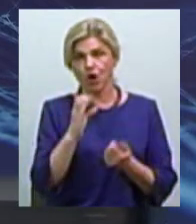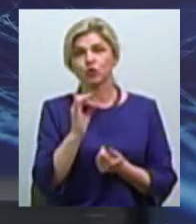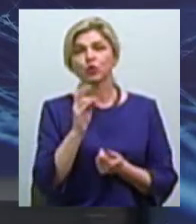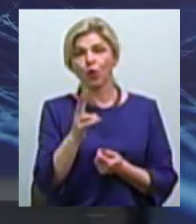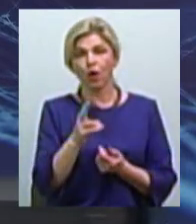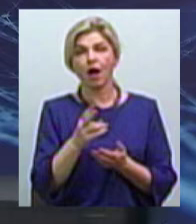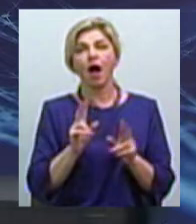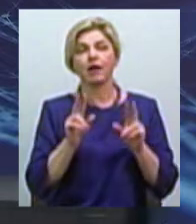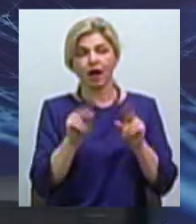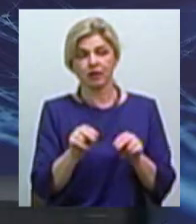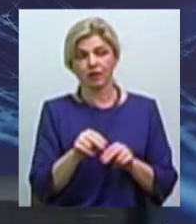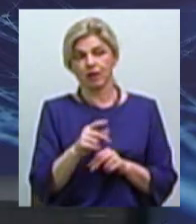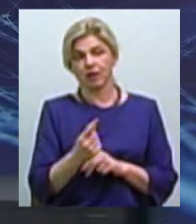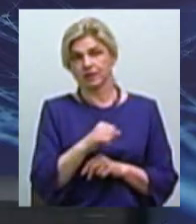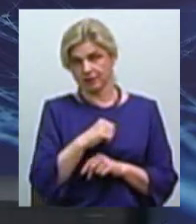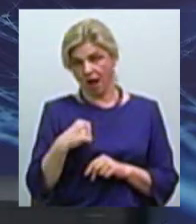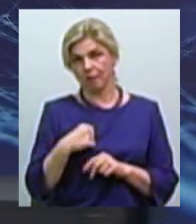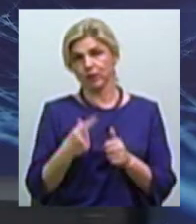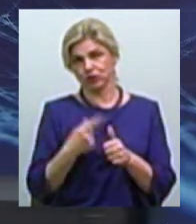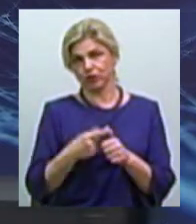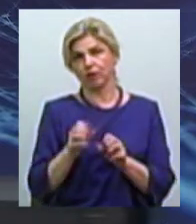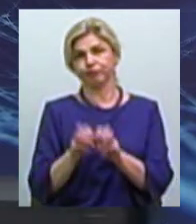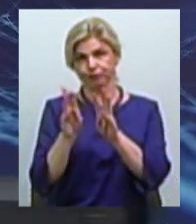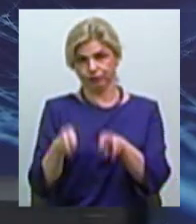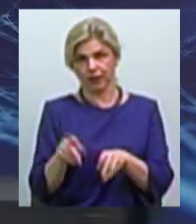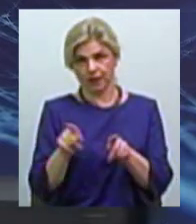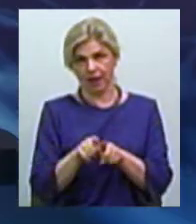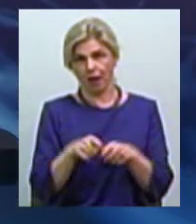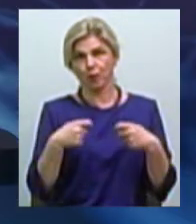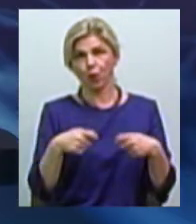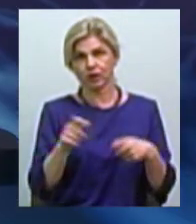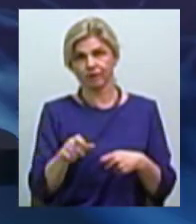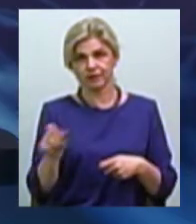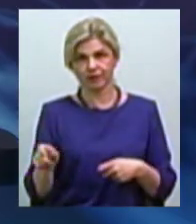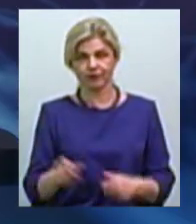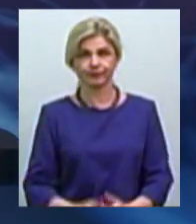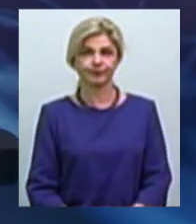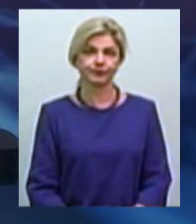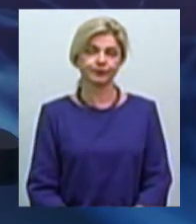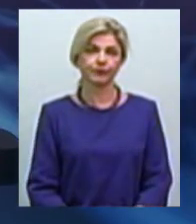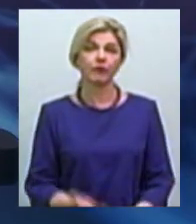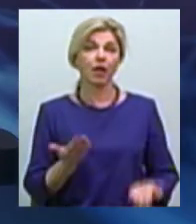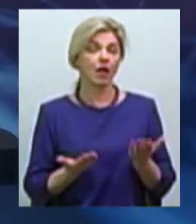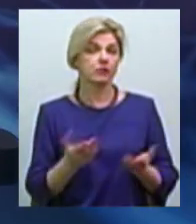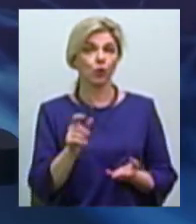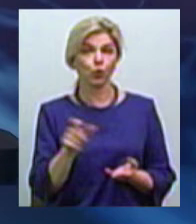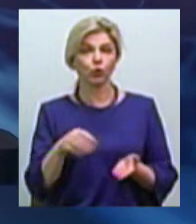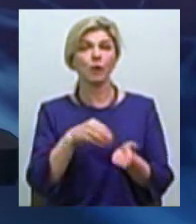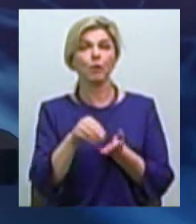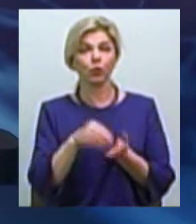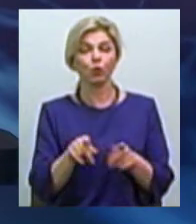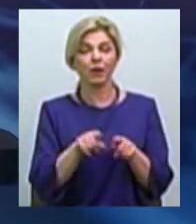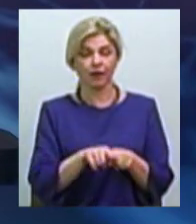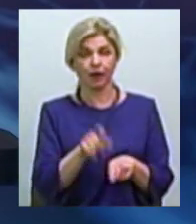гарантії. Ми самі поощряємо таких продавців. Ну, якщо люди покупають у таких